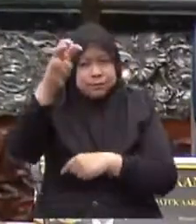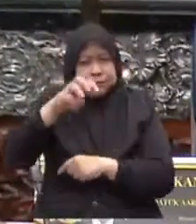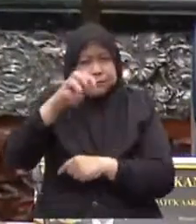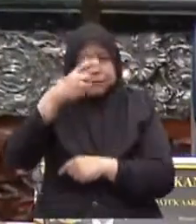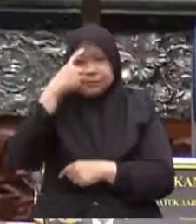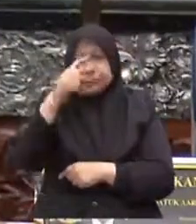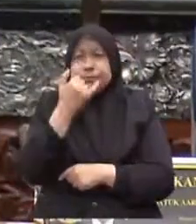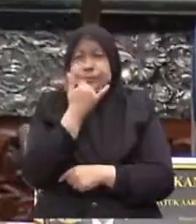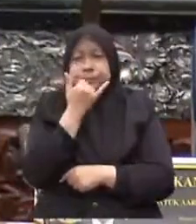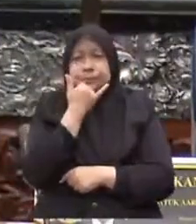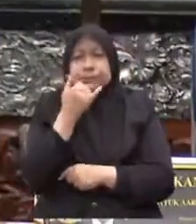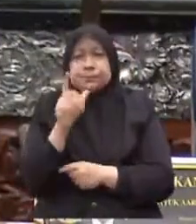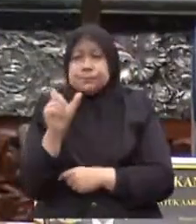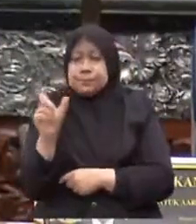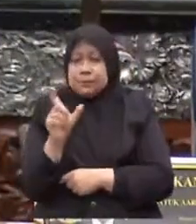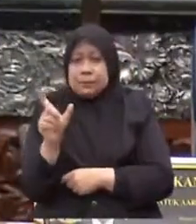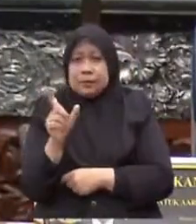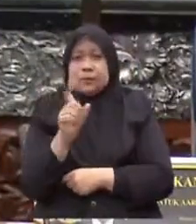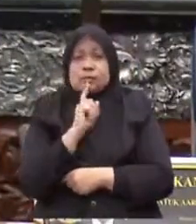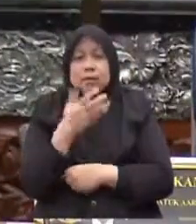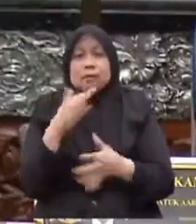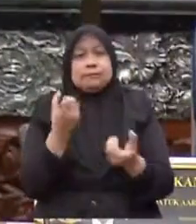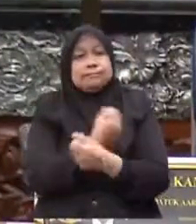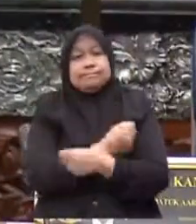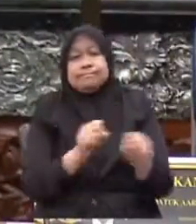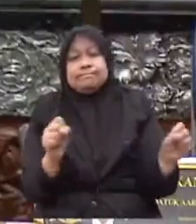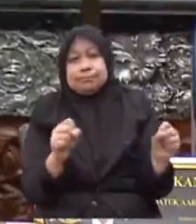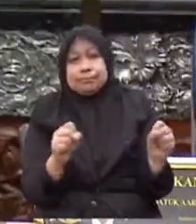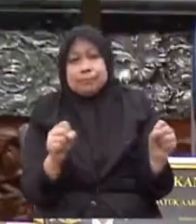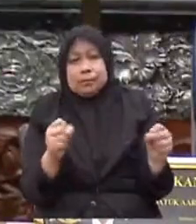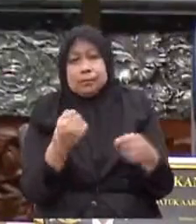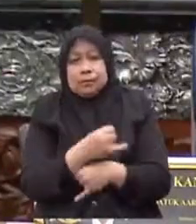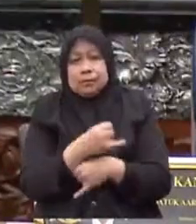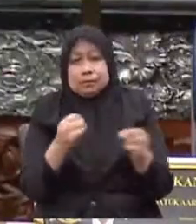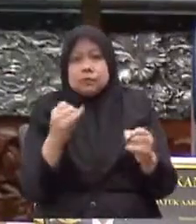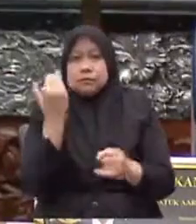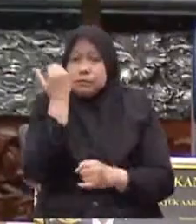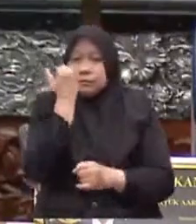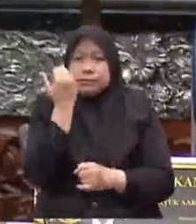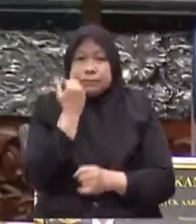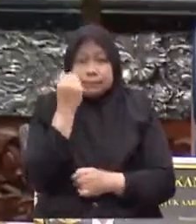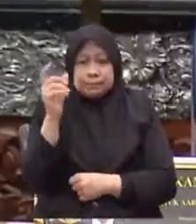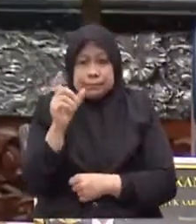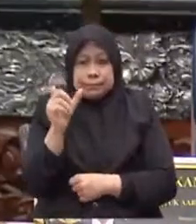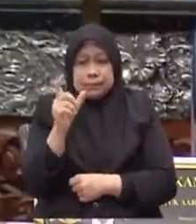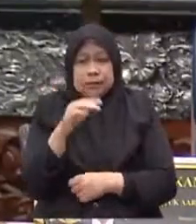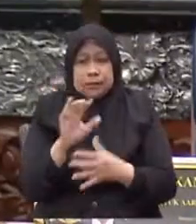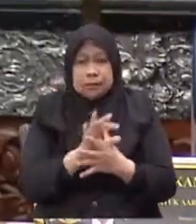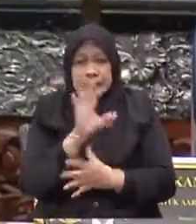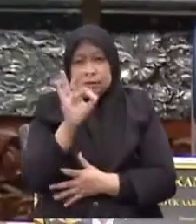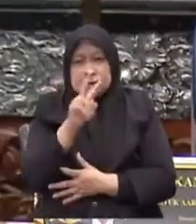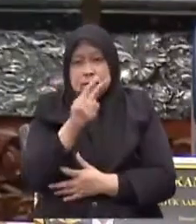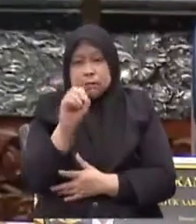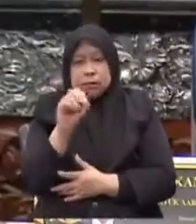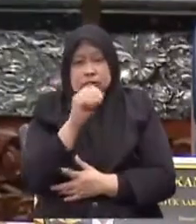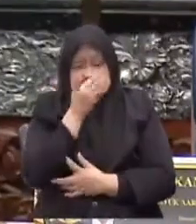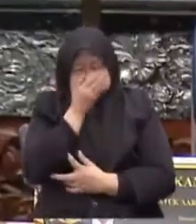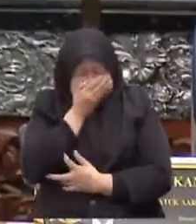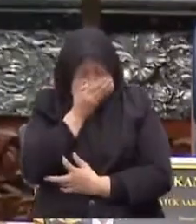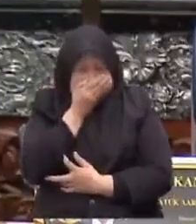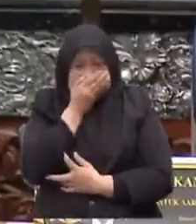bagi salah Syariah telah pun disediakan oleh jabatan kaki manusia pada September